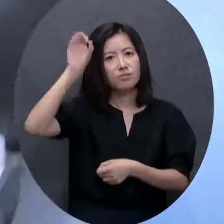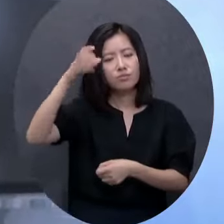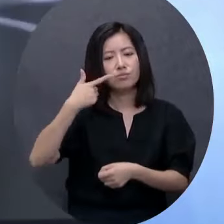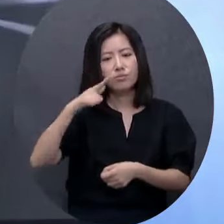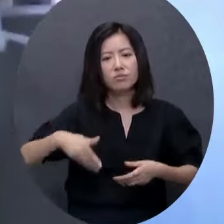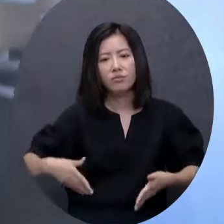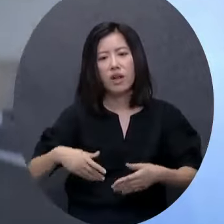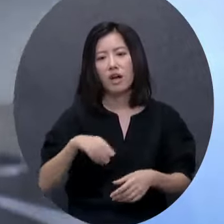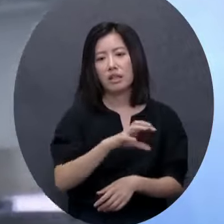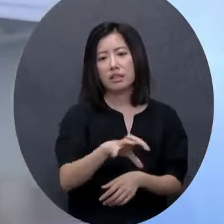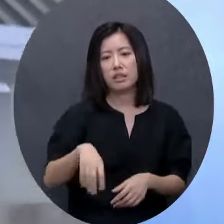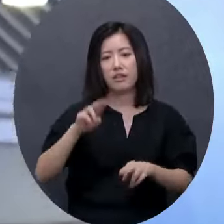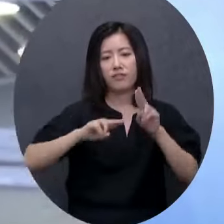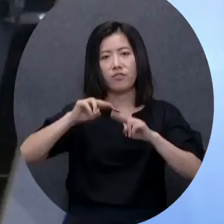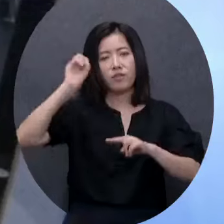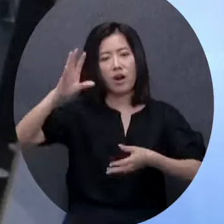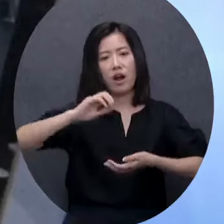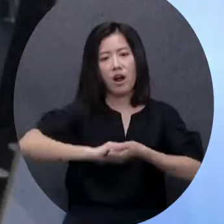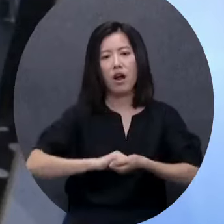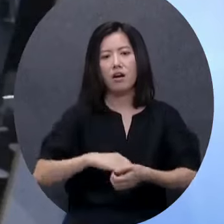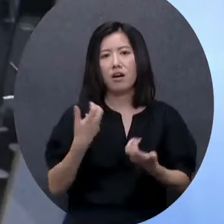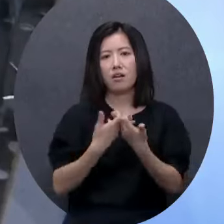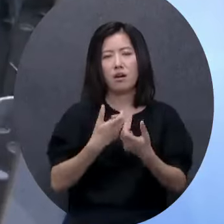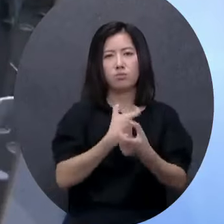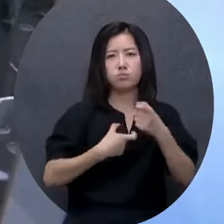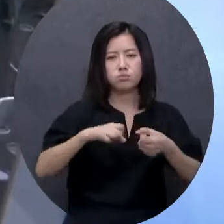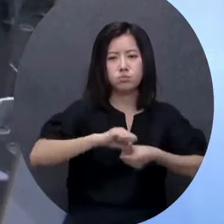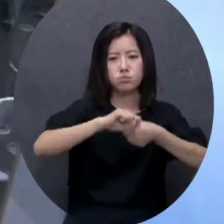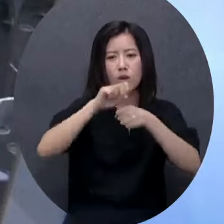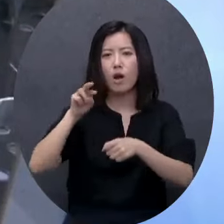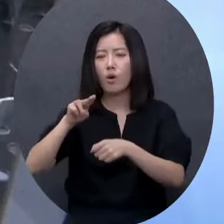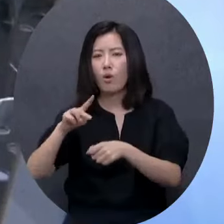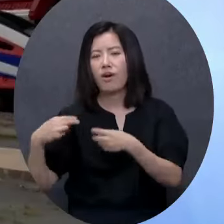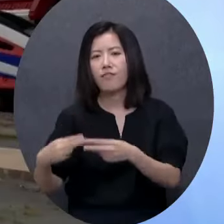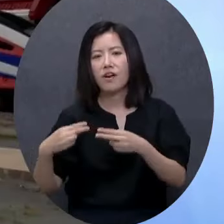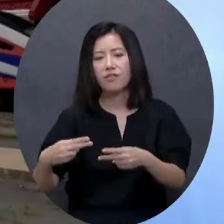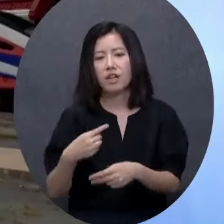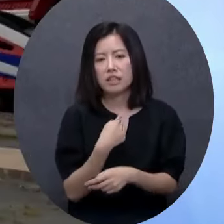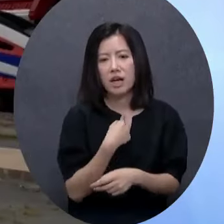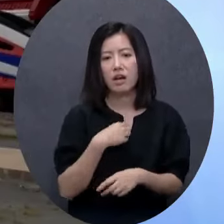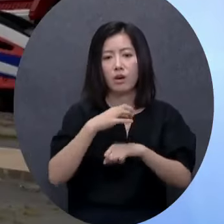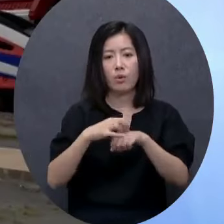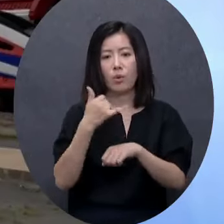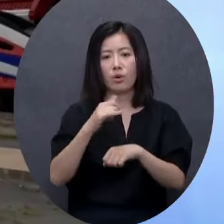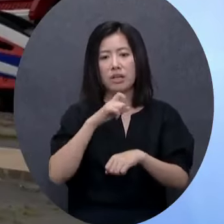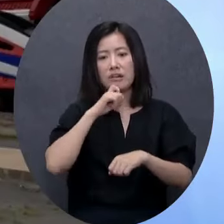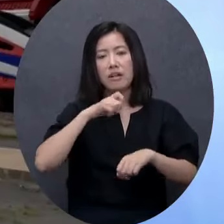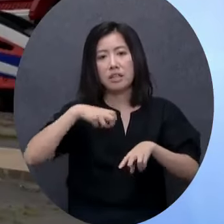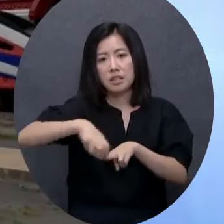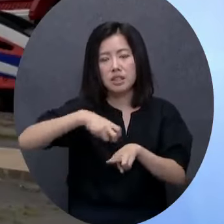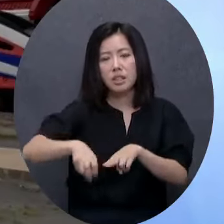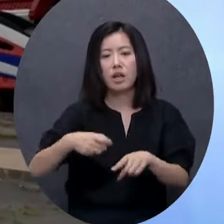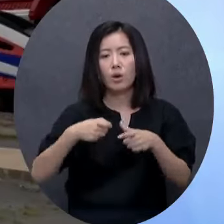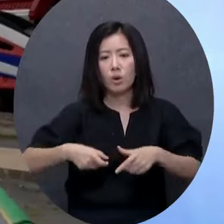善地区科创合作机制，丰富数字经济、绿色发展合作内涵。六国将深化铁路、公